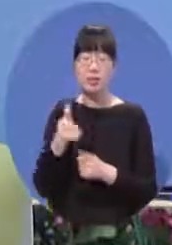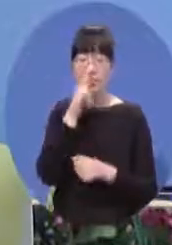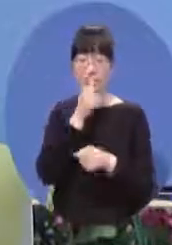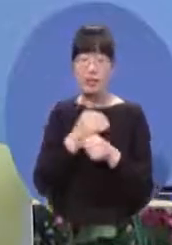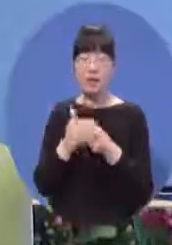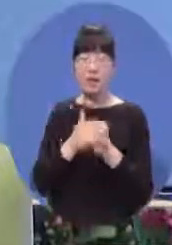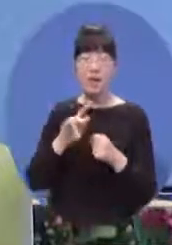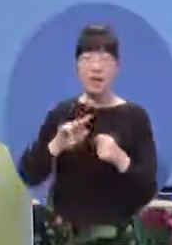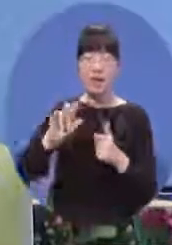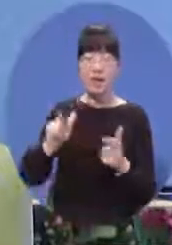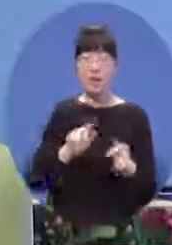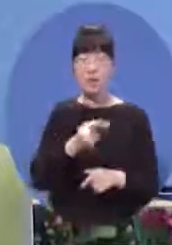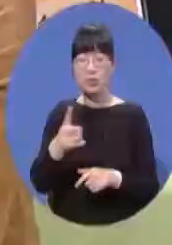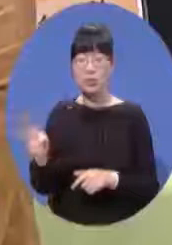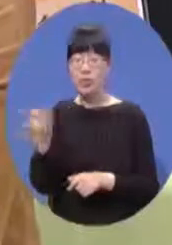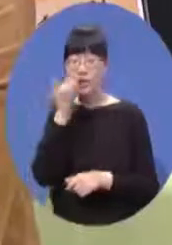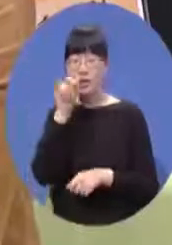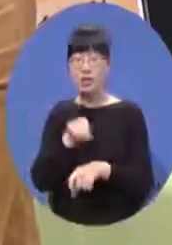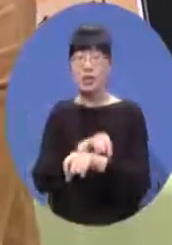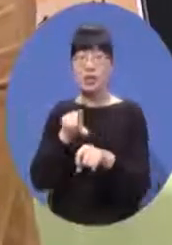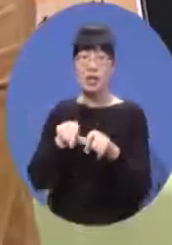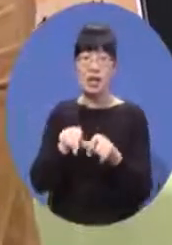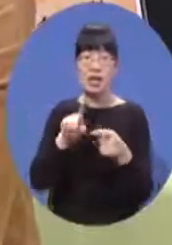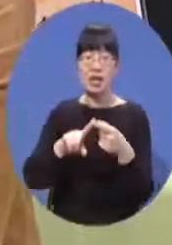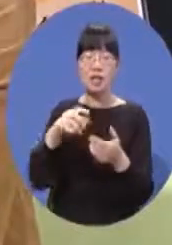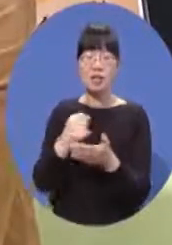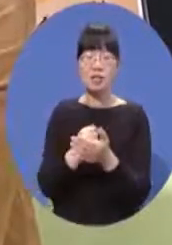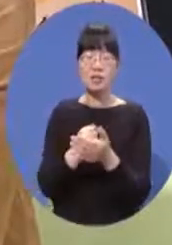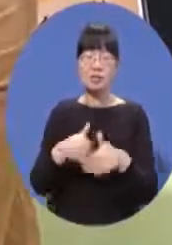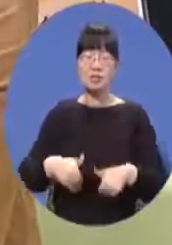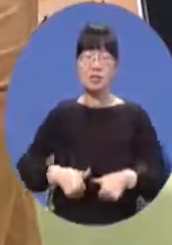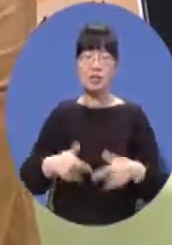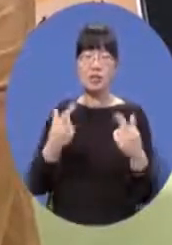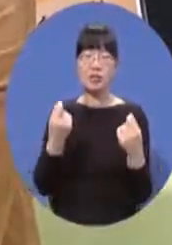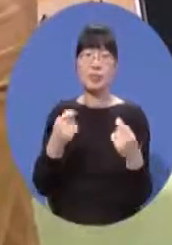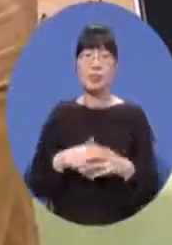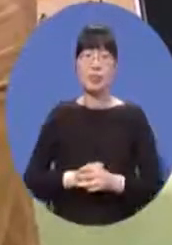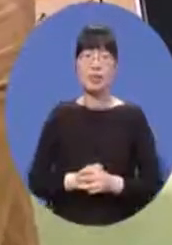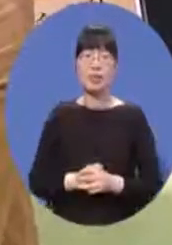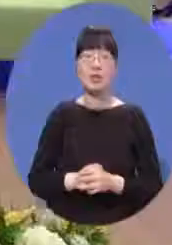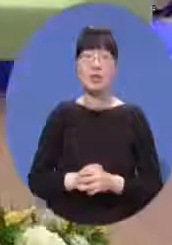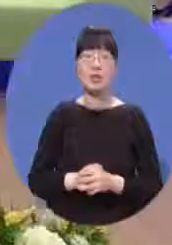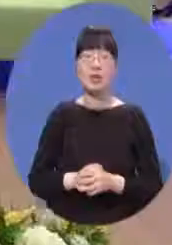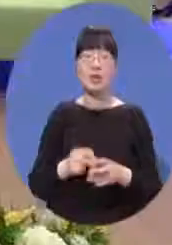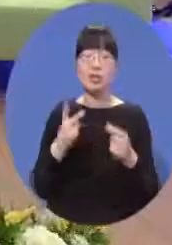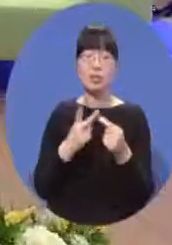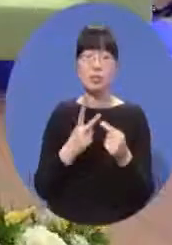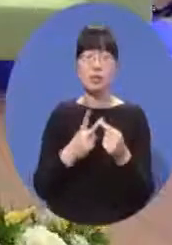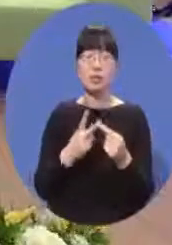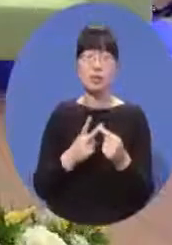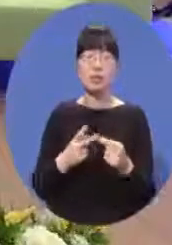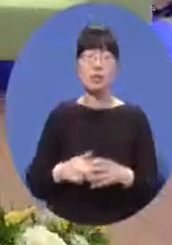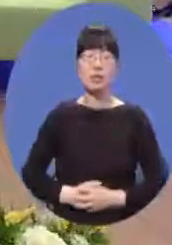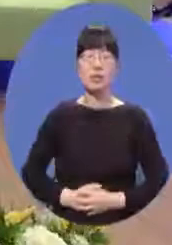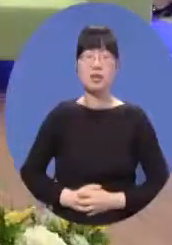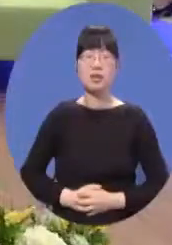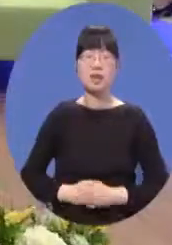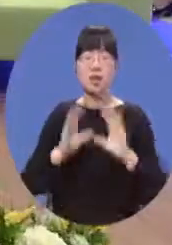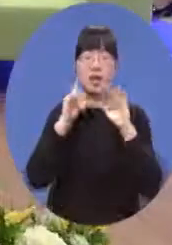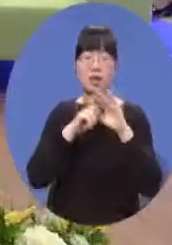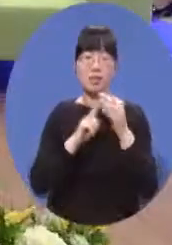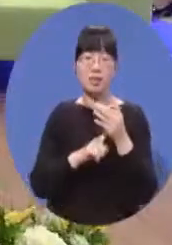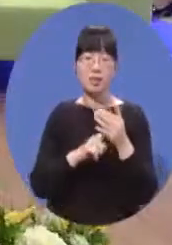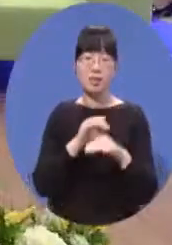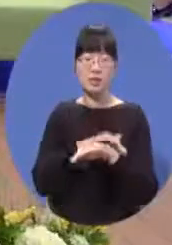하루씩 돌아가면서라도 네. 특별한 시간 이런 걸 좀 네. 가져주는 것이 좀 필요하겠습니다. 자, 솔루션 두 번째는요. 아이의